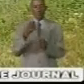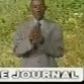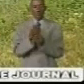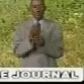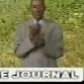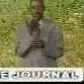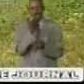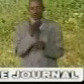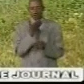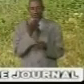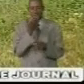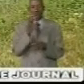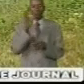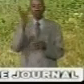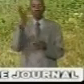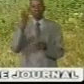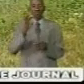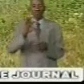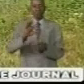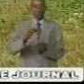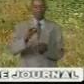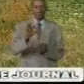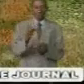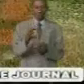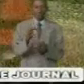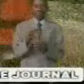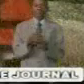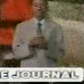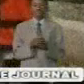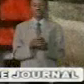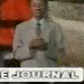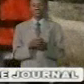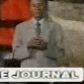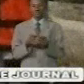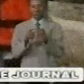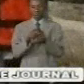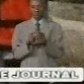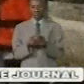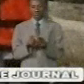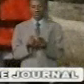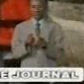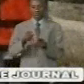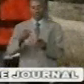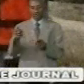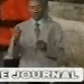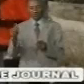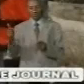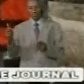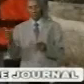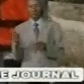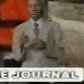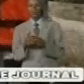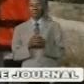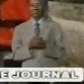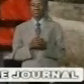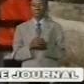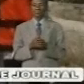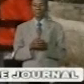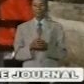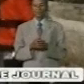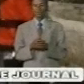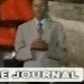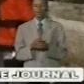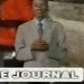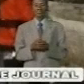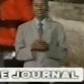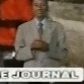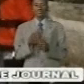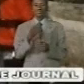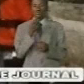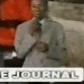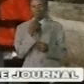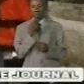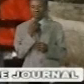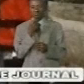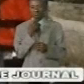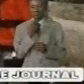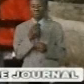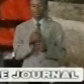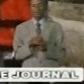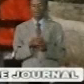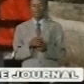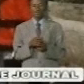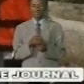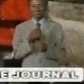fruits, les légumes ou encore la vigne. L'histoire de la région qui constitue son territoire est très riche. La